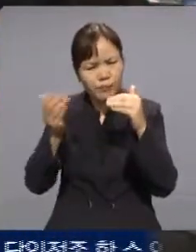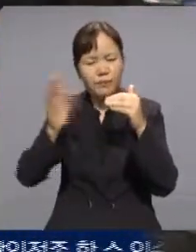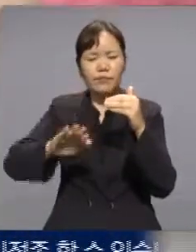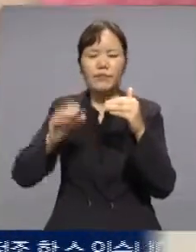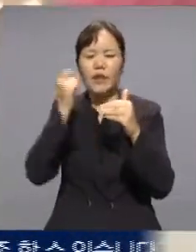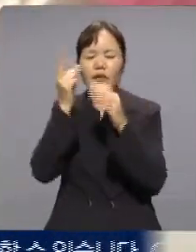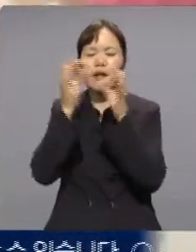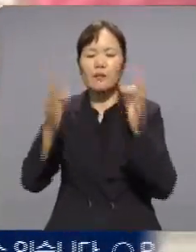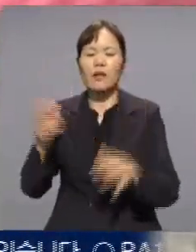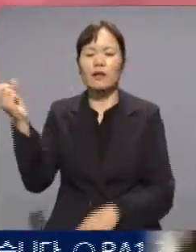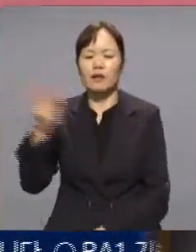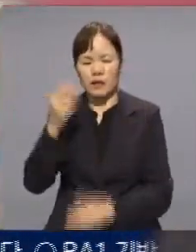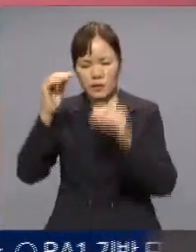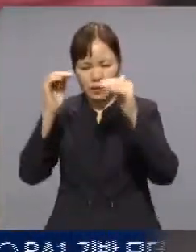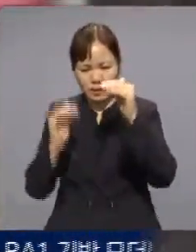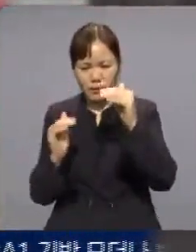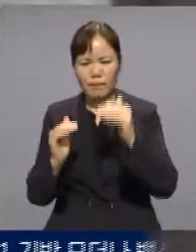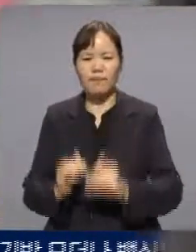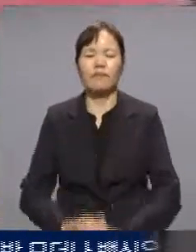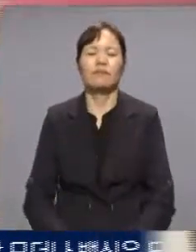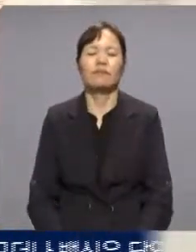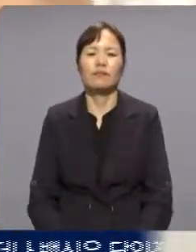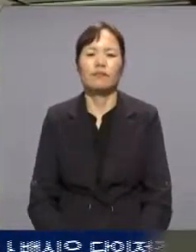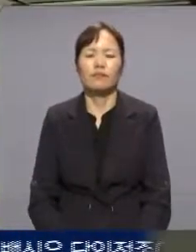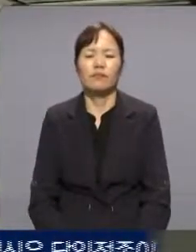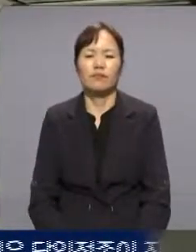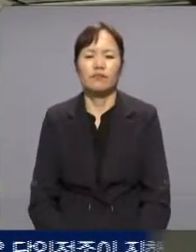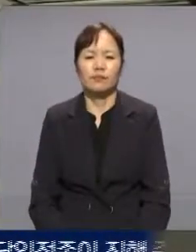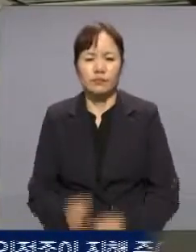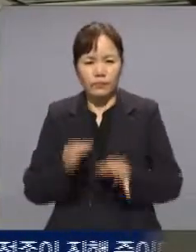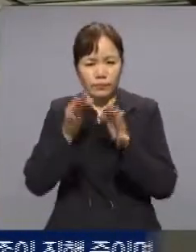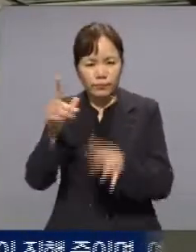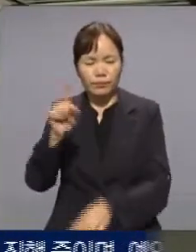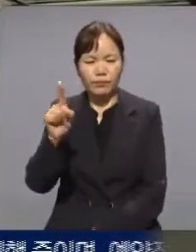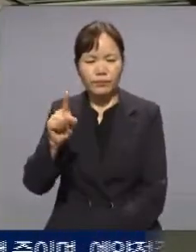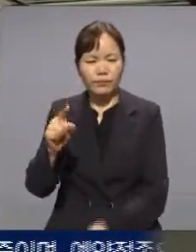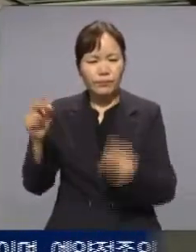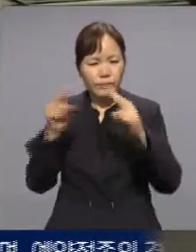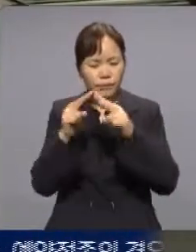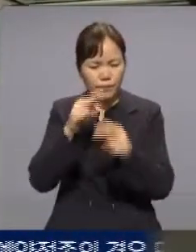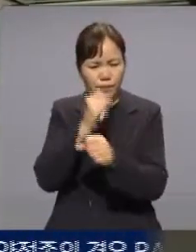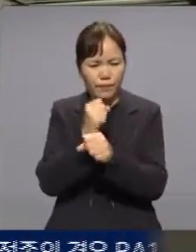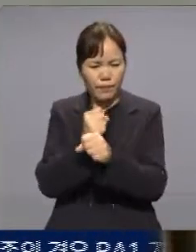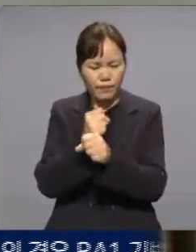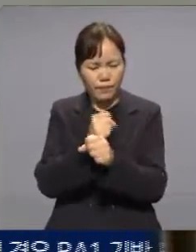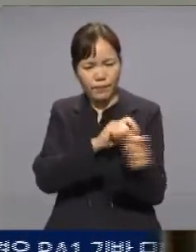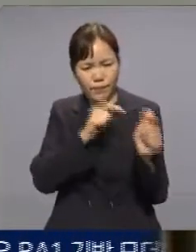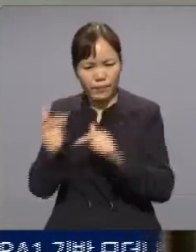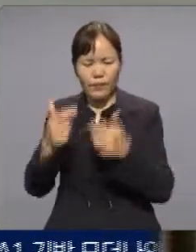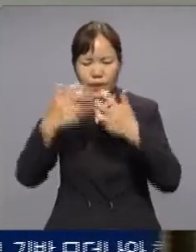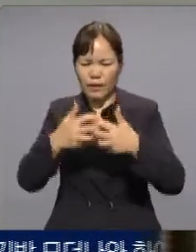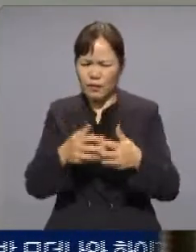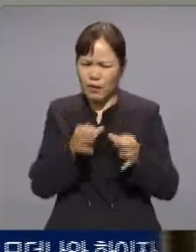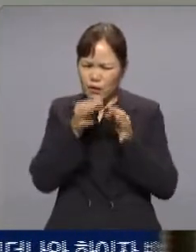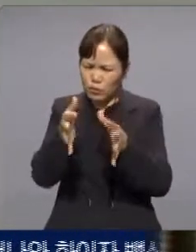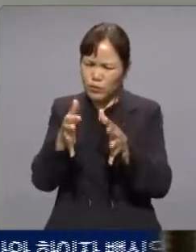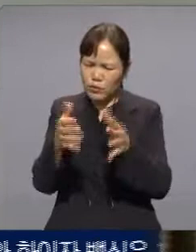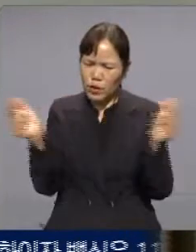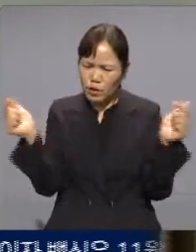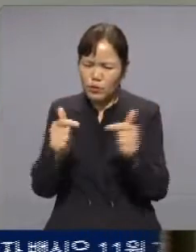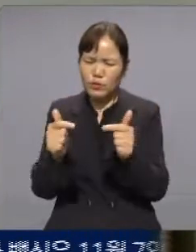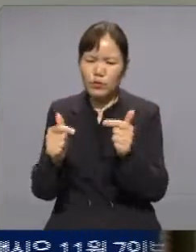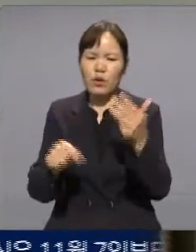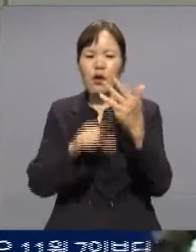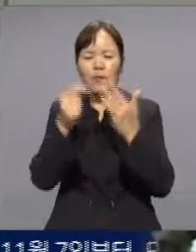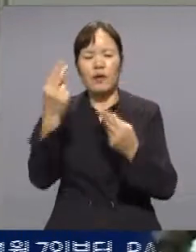만에 마이너스 성장세를 보인 것입니다. 투자의 경우 반도체 제조 설비 등 기계류 투자가 줄며 전월